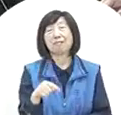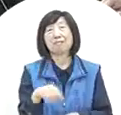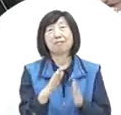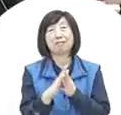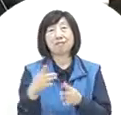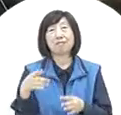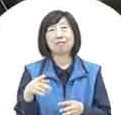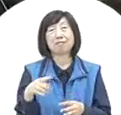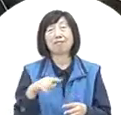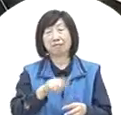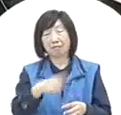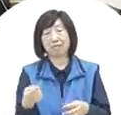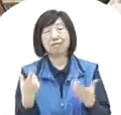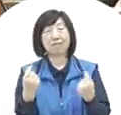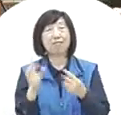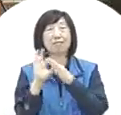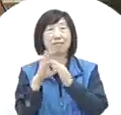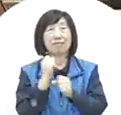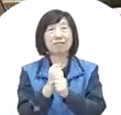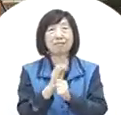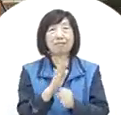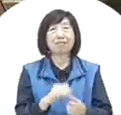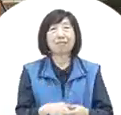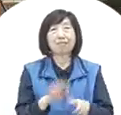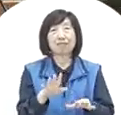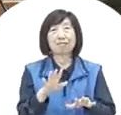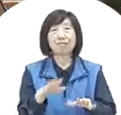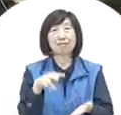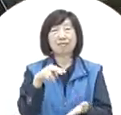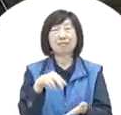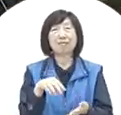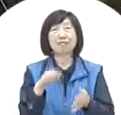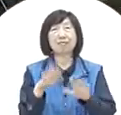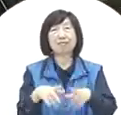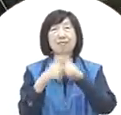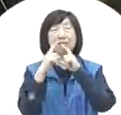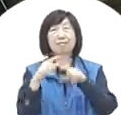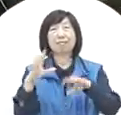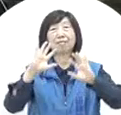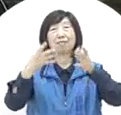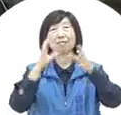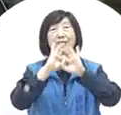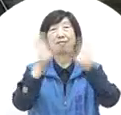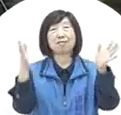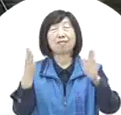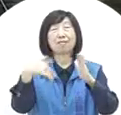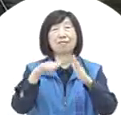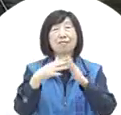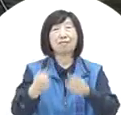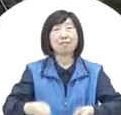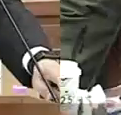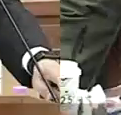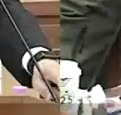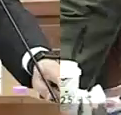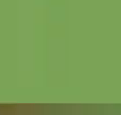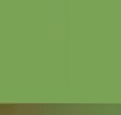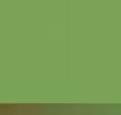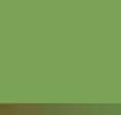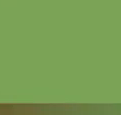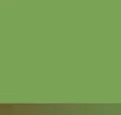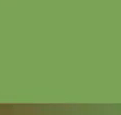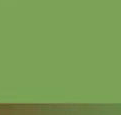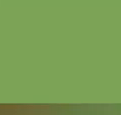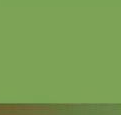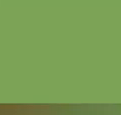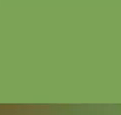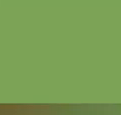加滚了很多制度啦。 来，局长，你既然站着回答我，国光校舍改建跟共购地下停车场， 是我想这个当